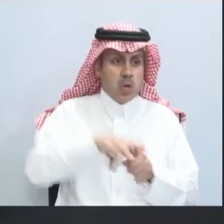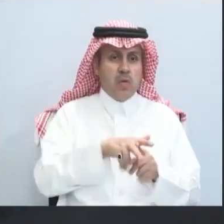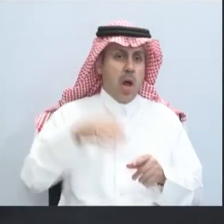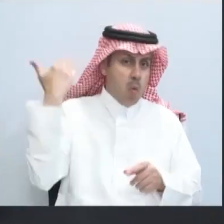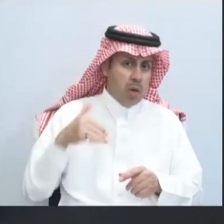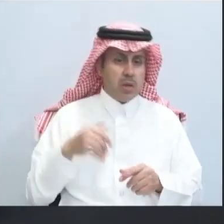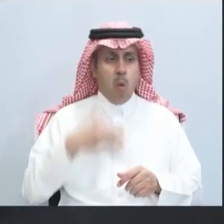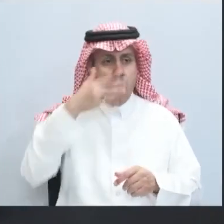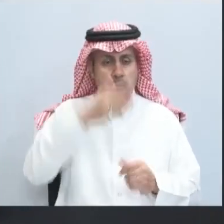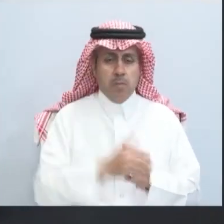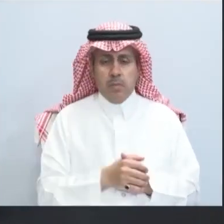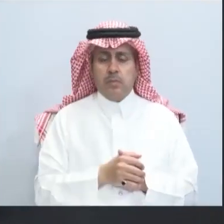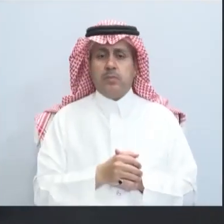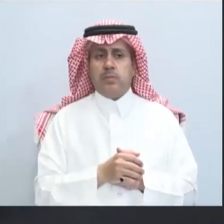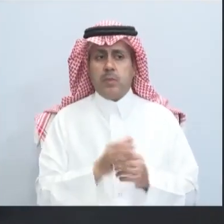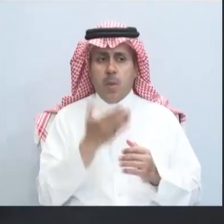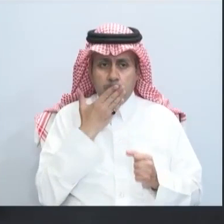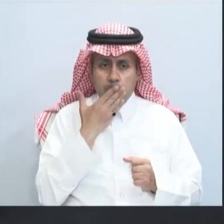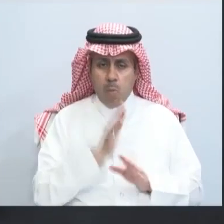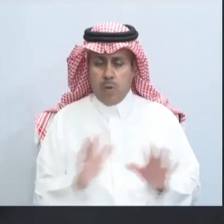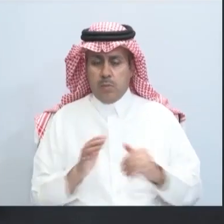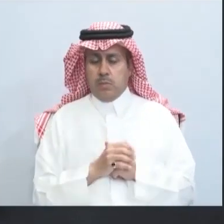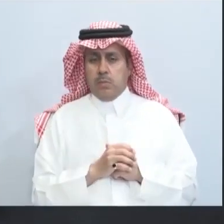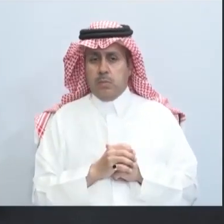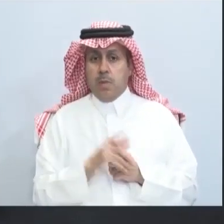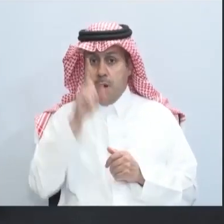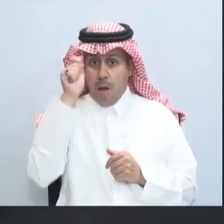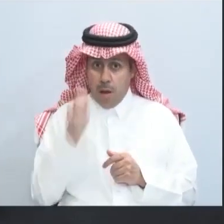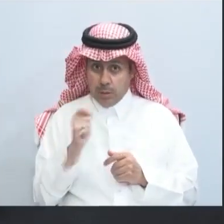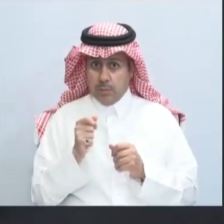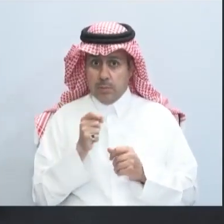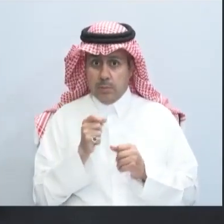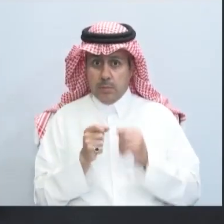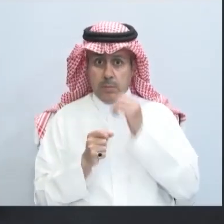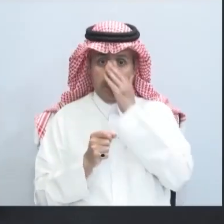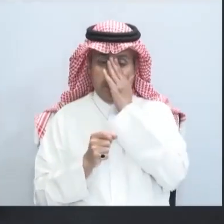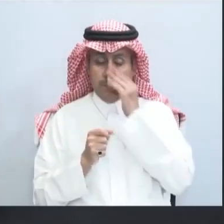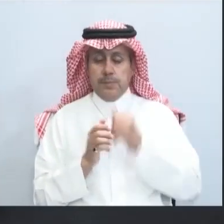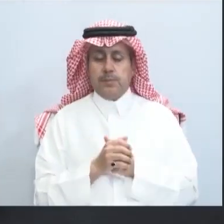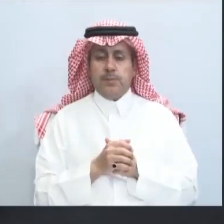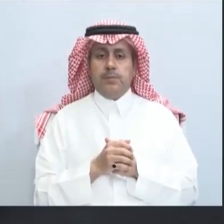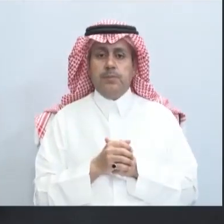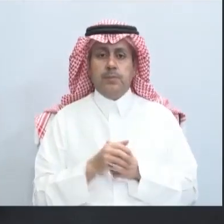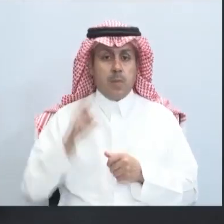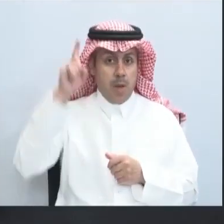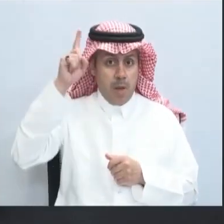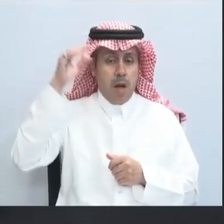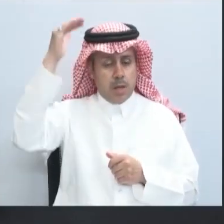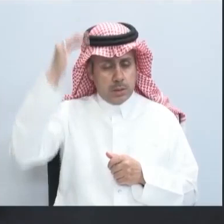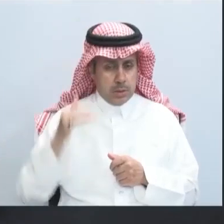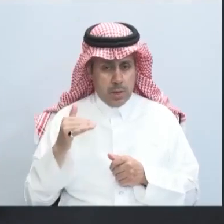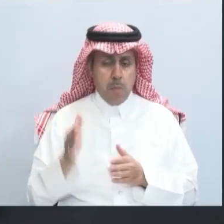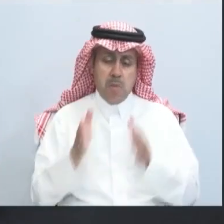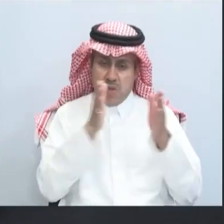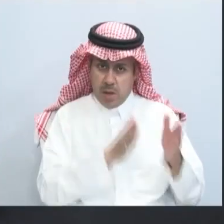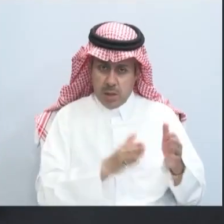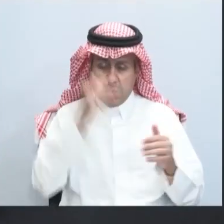بقول ثم بعد ذلك لا ينطقه بلسانه سيؤخذ عليه في بادي الامر ثم بعد ذلك انزل الله لا يكلف الله نفسا الا